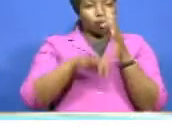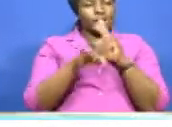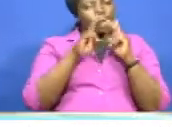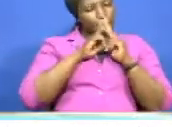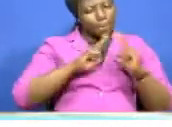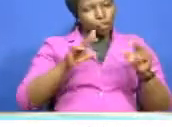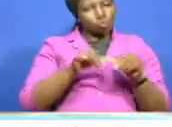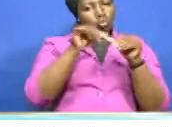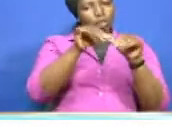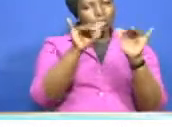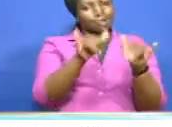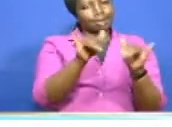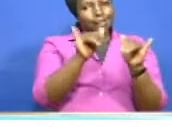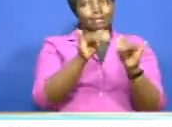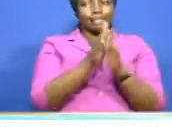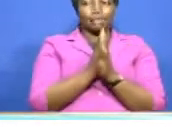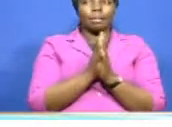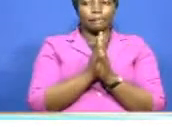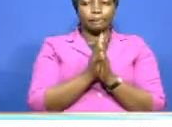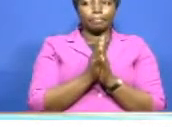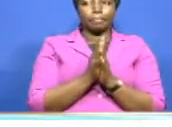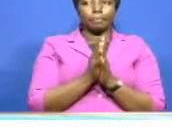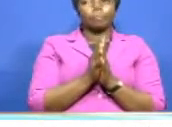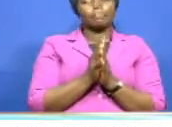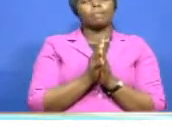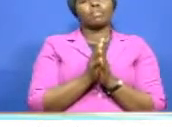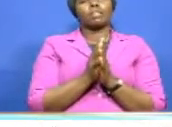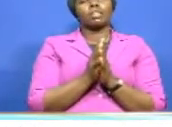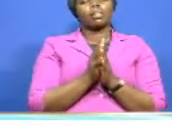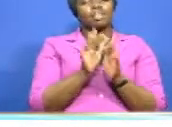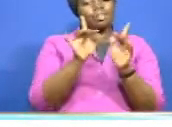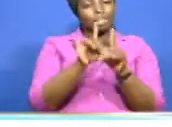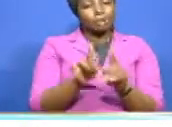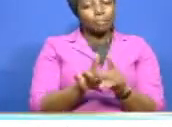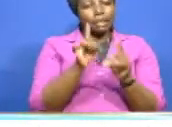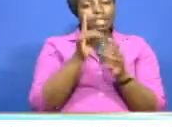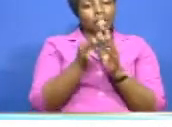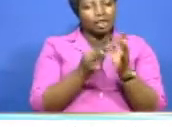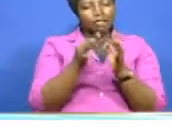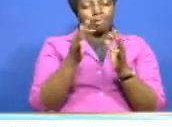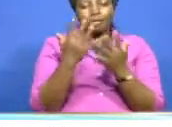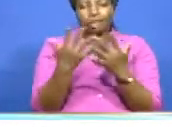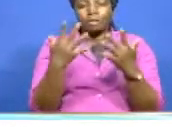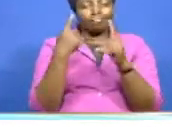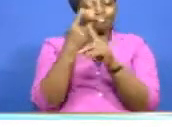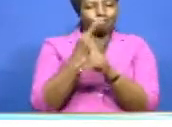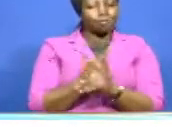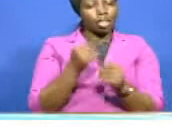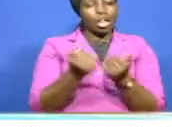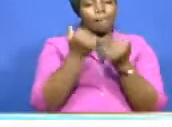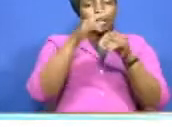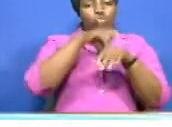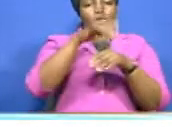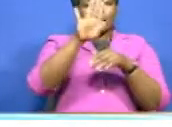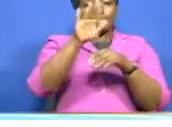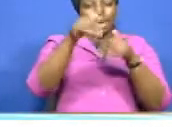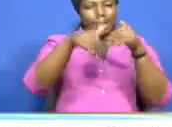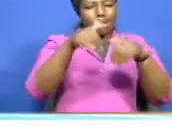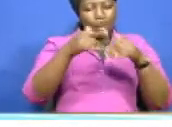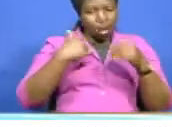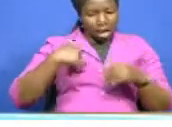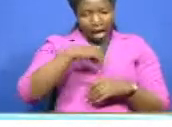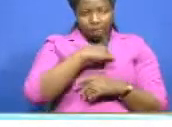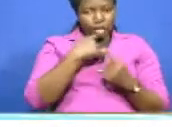itazidi kudumu licha ya yote ambayo yatakuwa yakifanyika katika maeneo hayo wakati wa chaguzi ndogo. Mtazamaji, tumekuwa tukizungumza